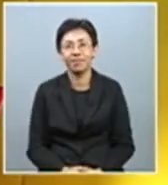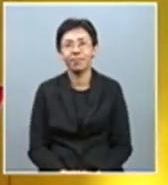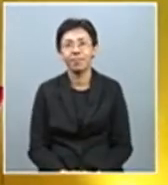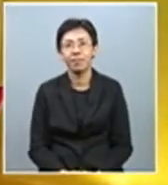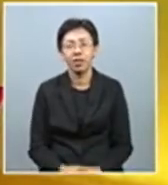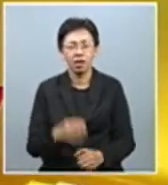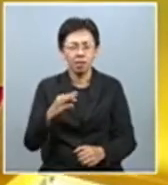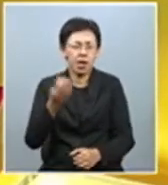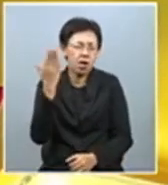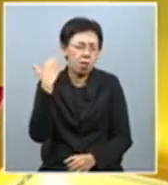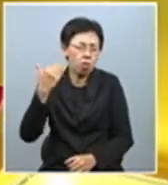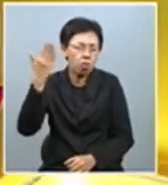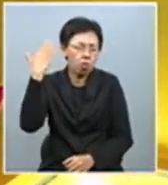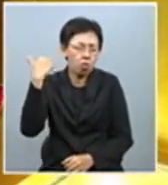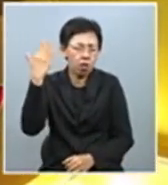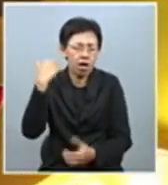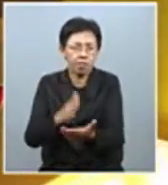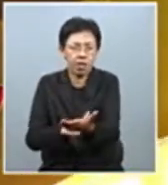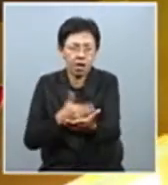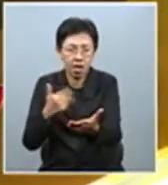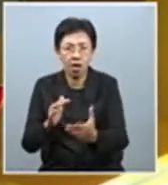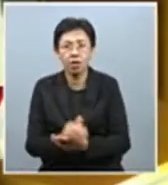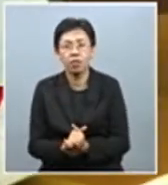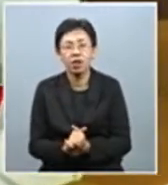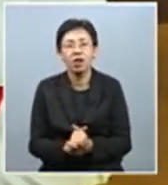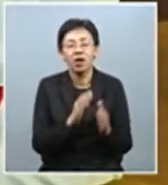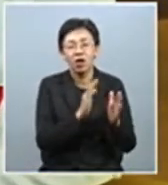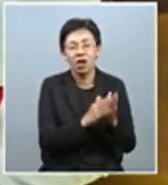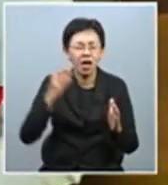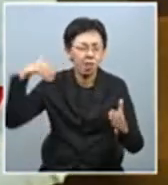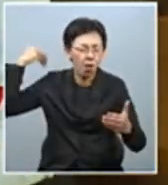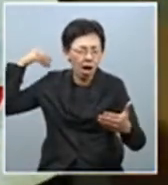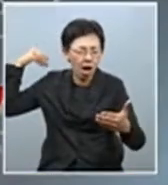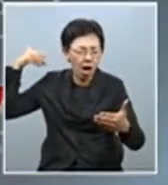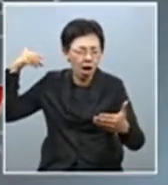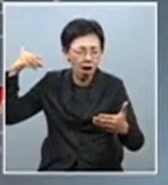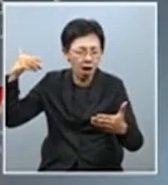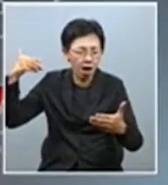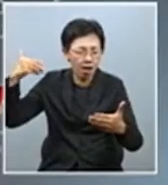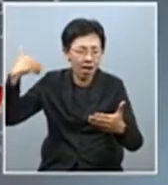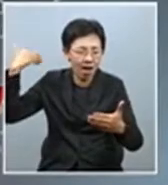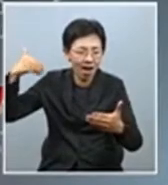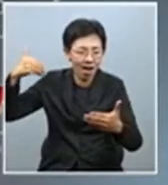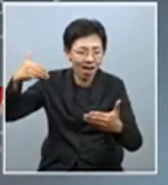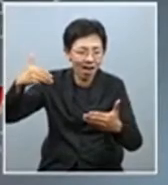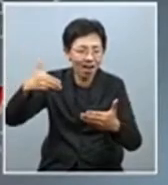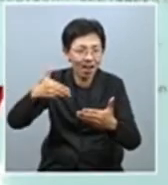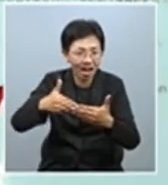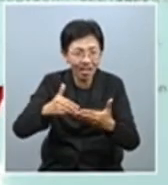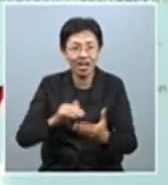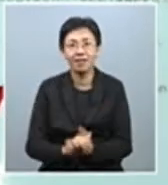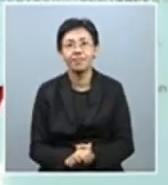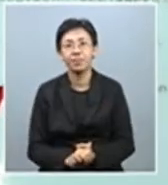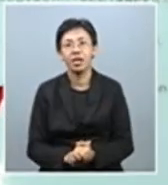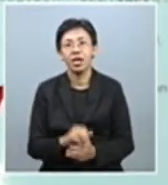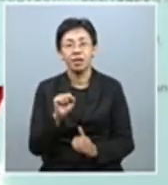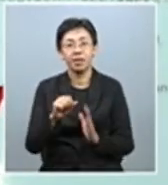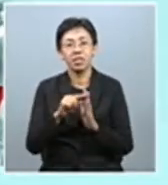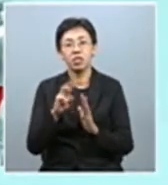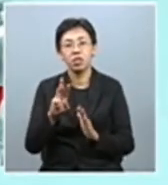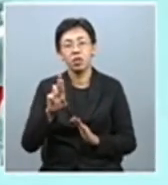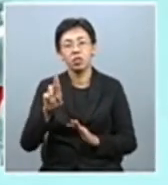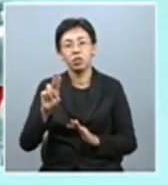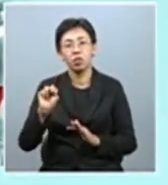าแก่มากที่สุดแล้วนะฮ ะ แล้วก็ค่อยๆไล่มาเรื่อยๆใช่ไหม แล้วก็ไล่เข้ามาเรื่อยๆครับก็จะเข้ามาสู่ดินแดนสุวรรณภูมินะคะซึ่งดิน